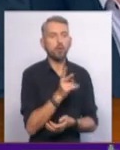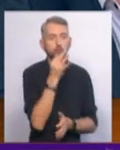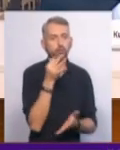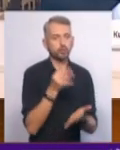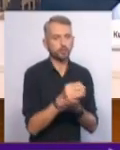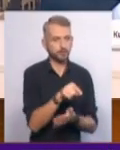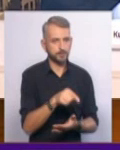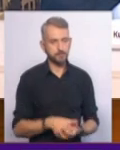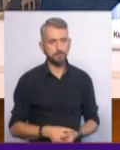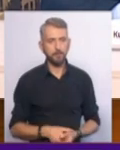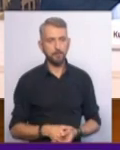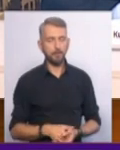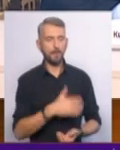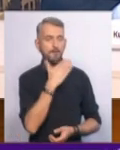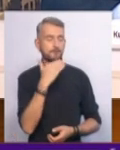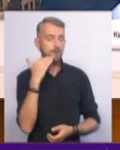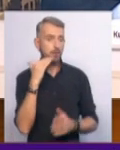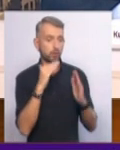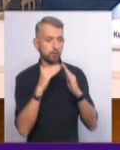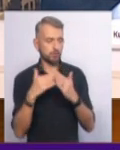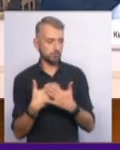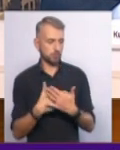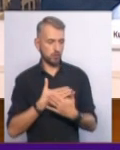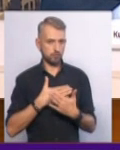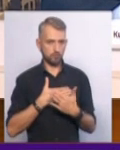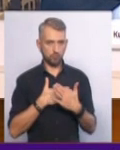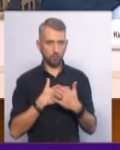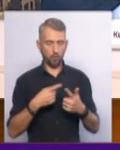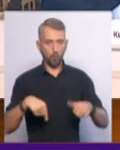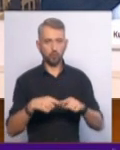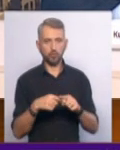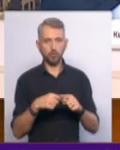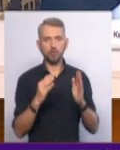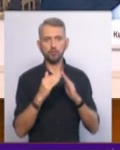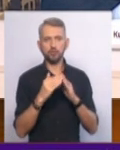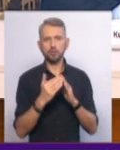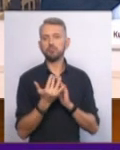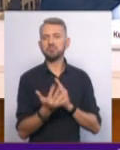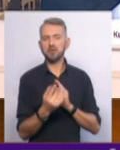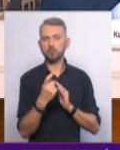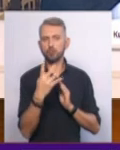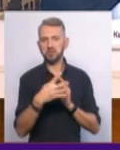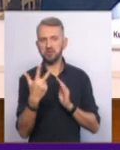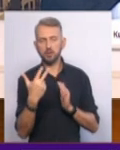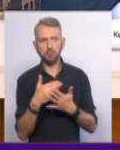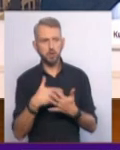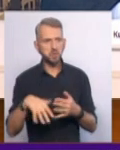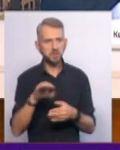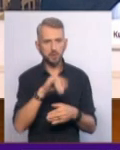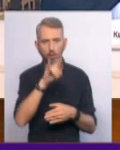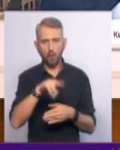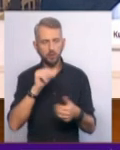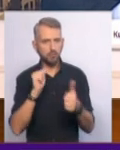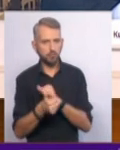відноситься. Багато будинків, от у мене на окрузі 143 будинки, в яких майже у всіх вже замінені вікна.